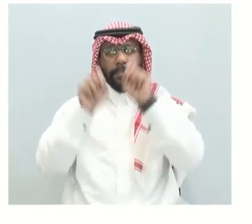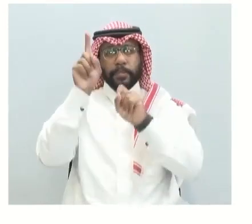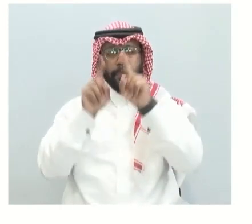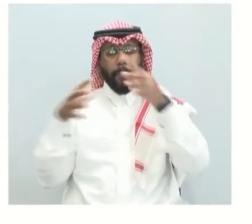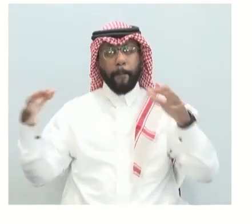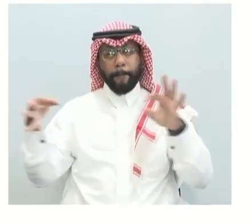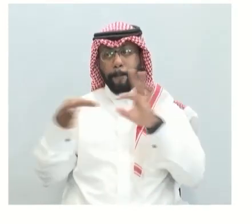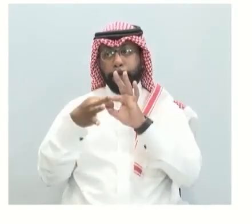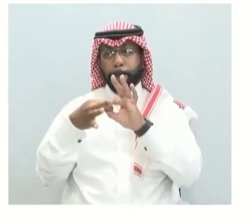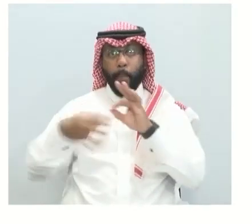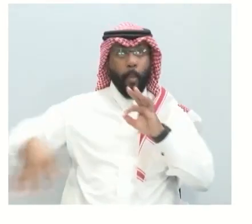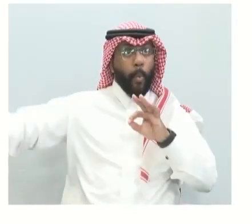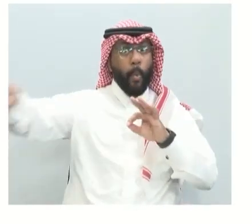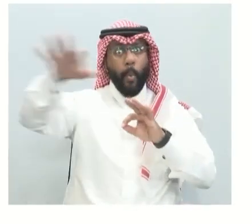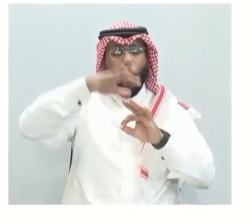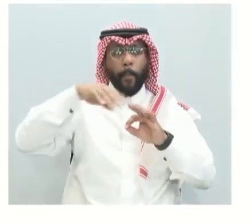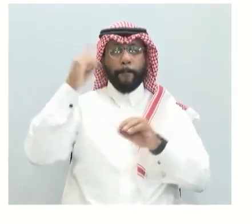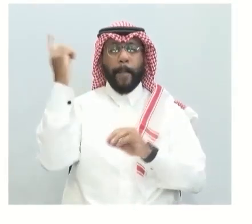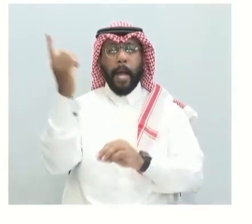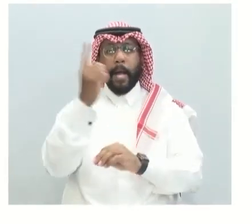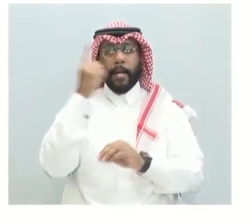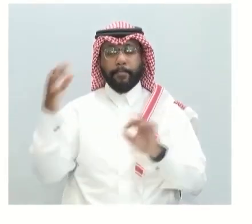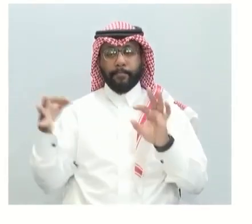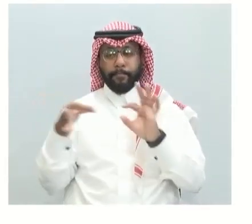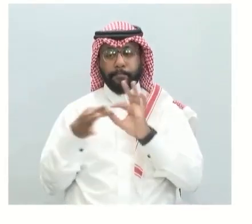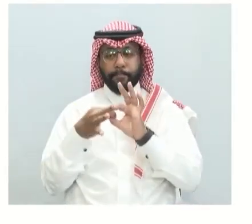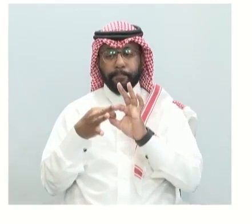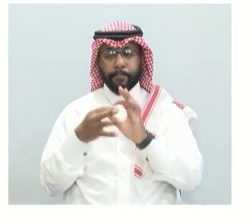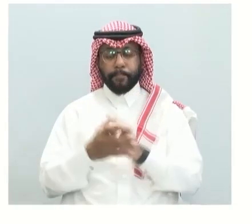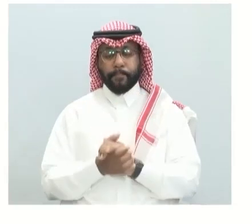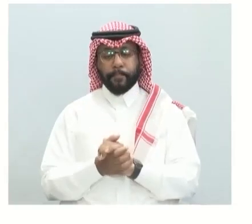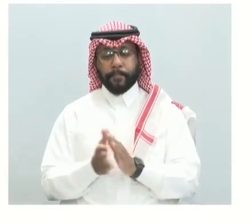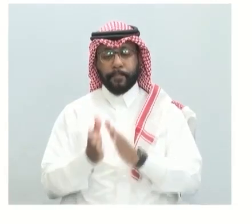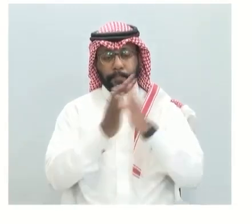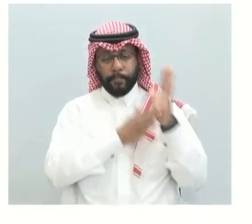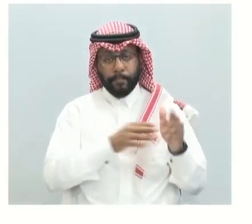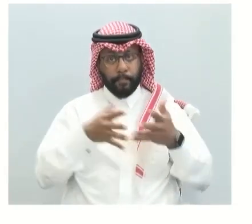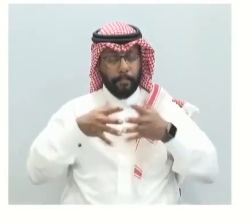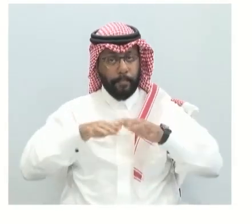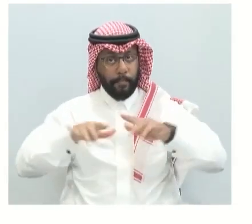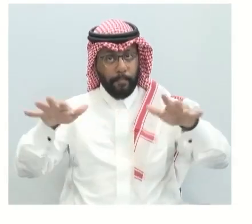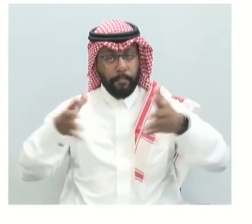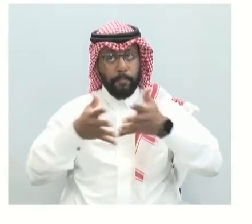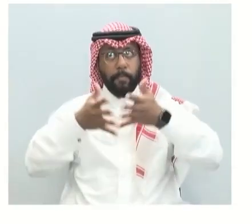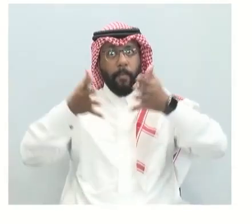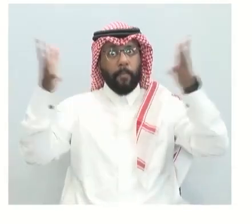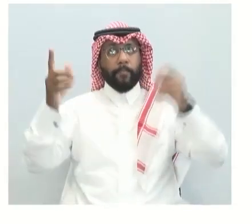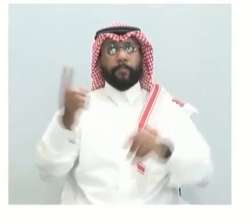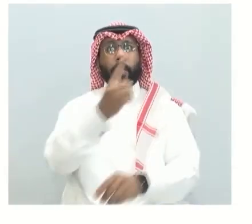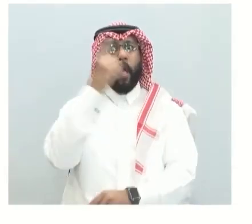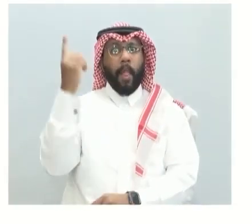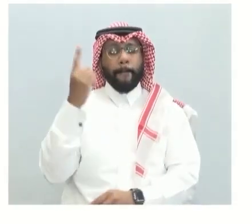لربط مكاتبها حول العالم انتقل للشبكه الاكبر والاوسع والاكثر عالميه